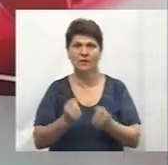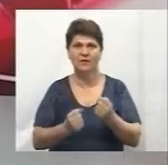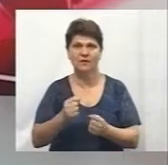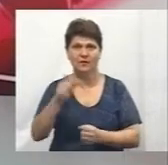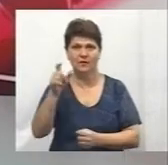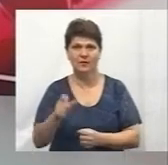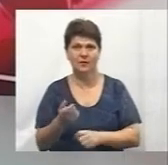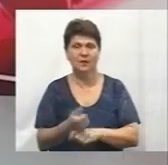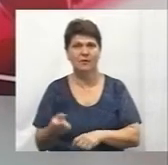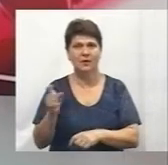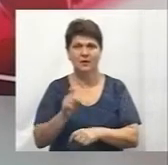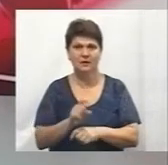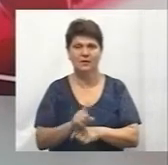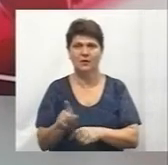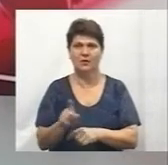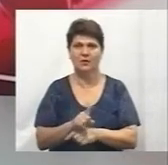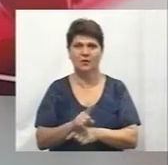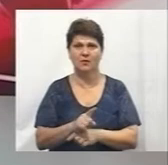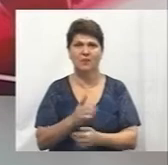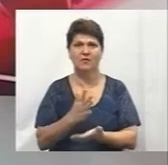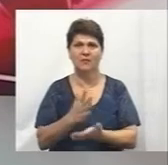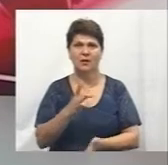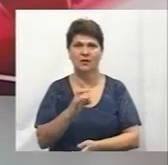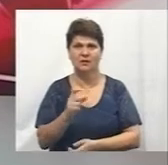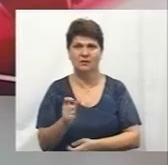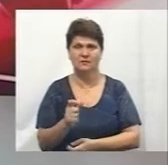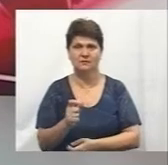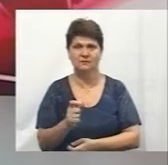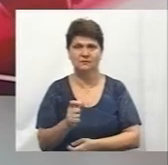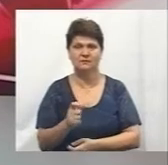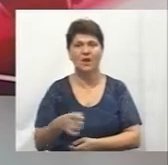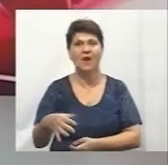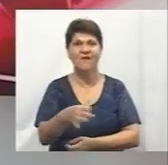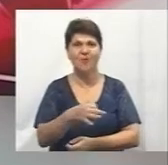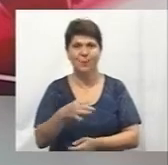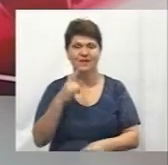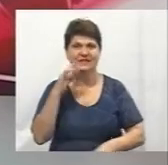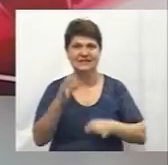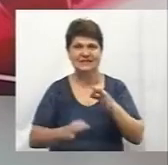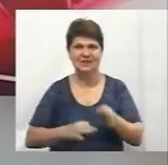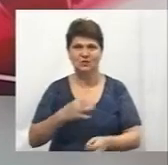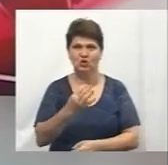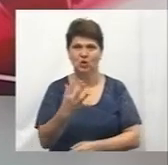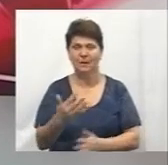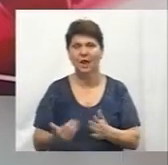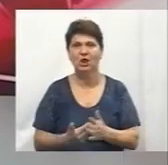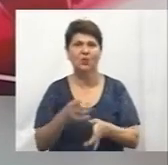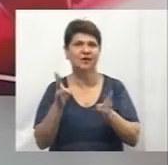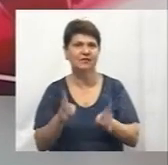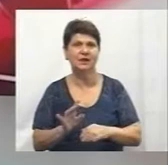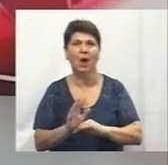алкоголю перевищував допустиму норму у 5 разів. В області за добу 45 нових